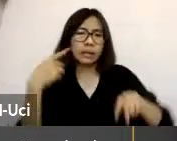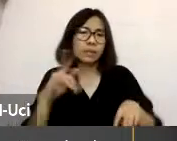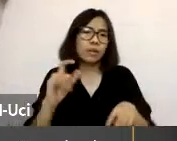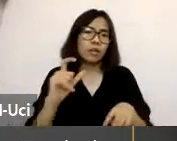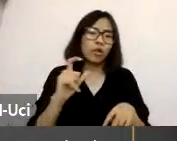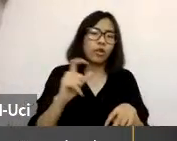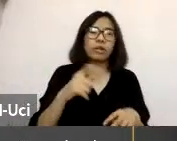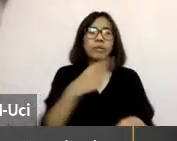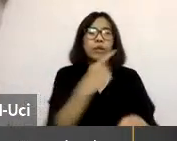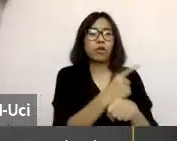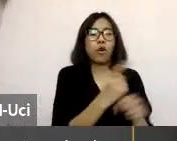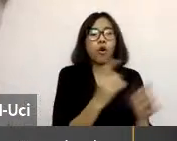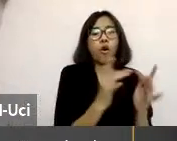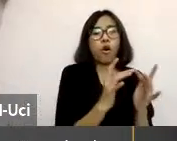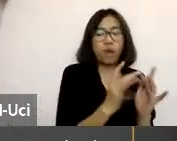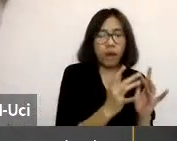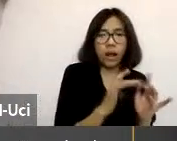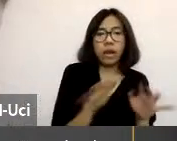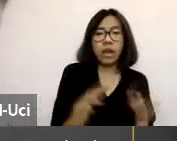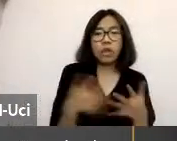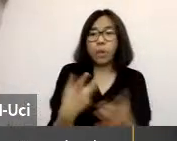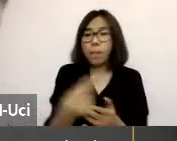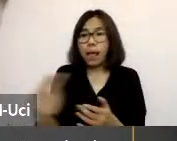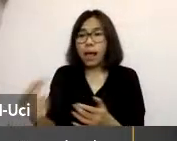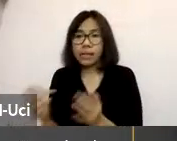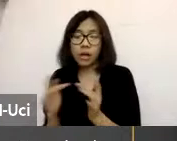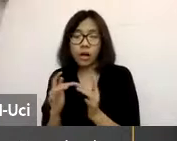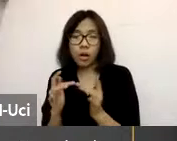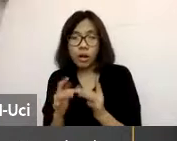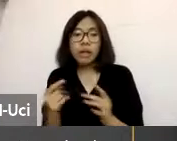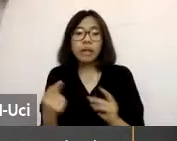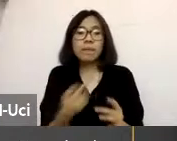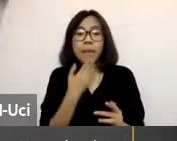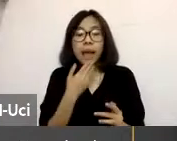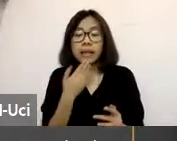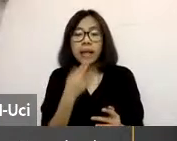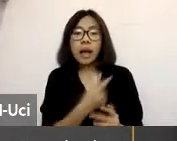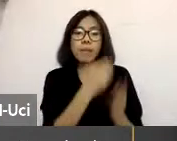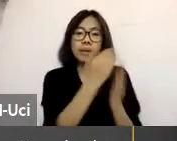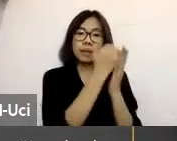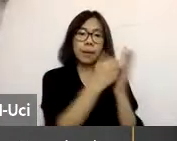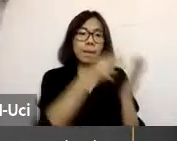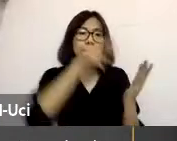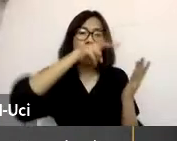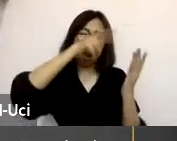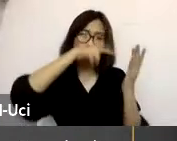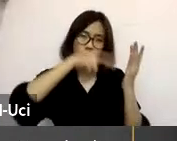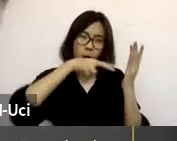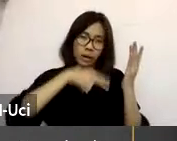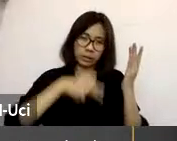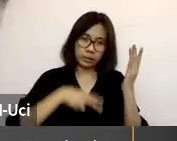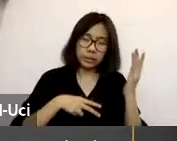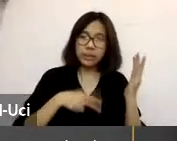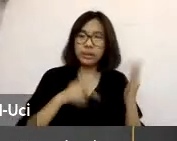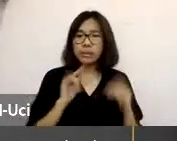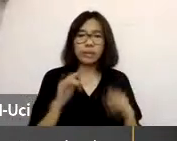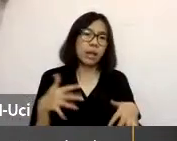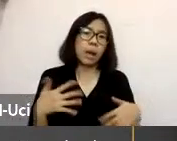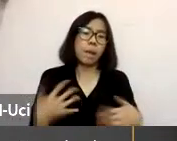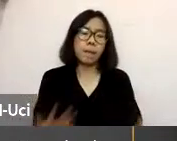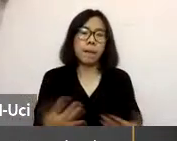wes di kamar situ kita melakukan pengawasan terhadap klausula baku yang di yang dipersyaratkan dalam